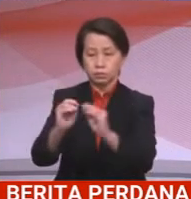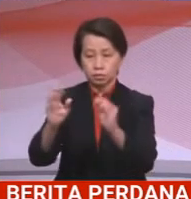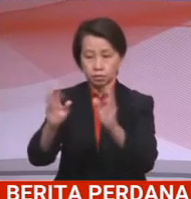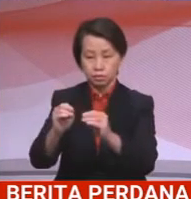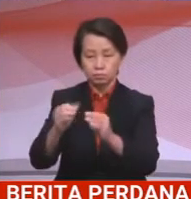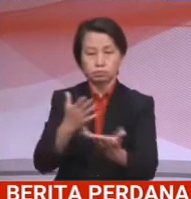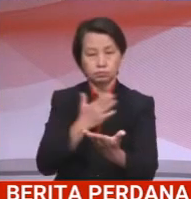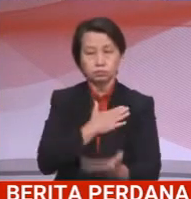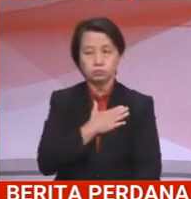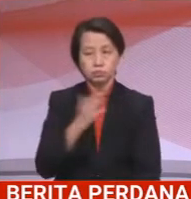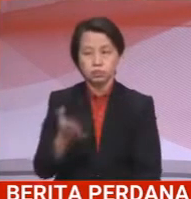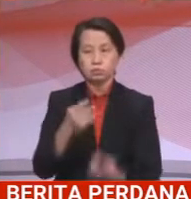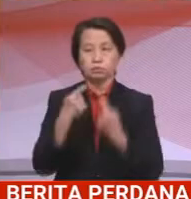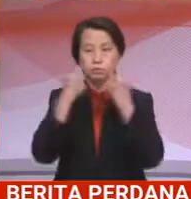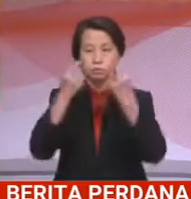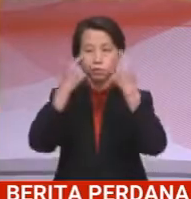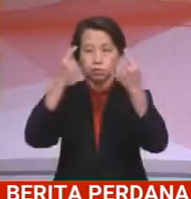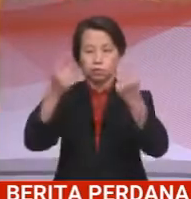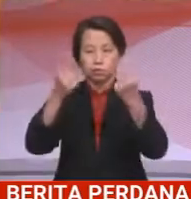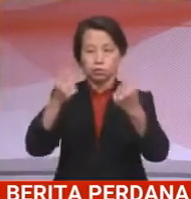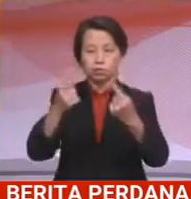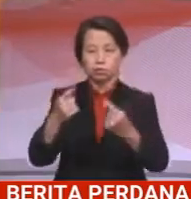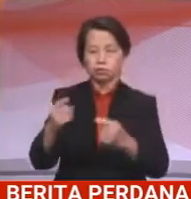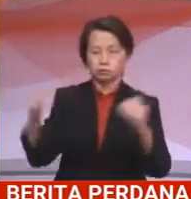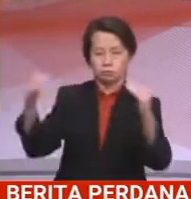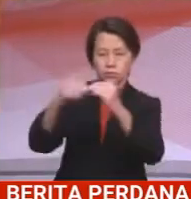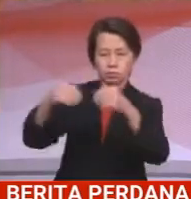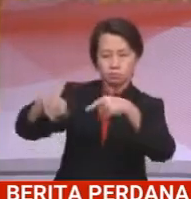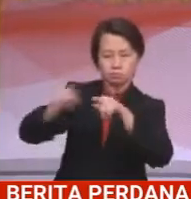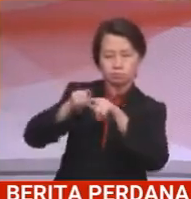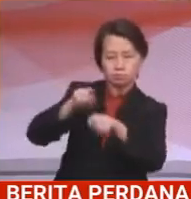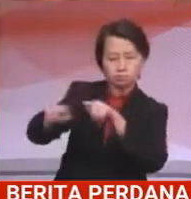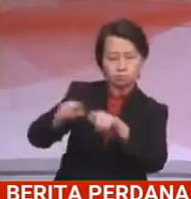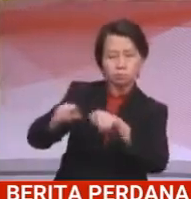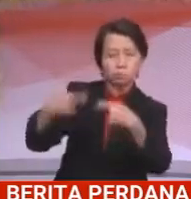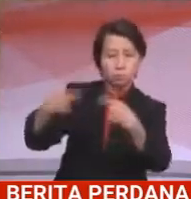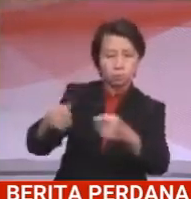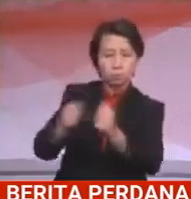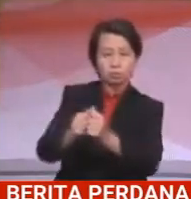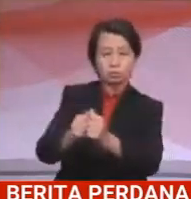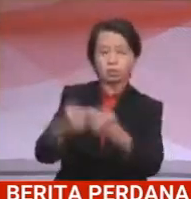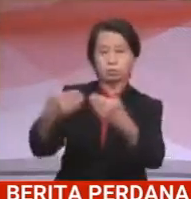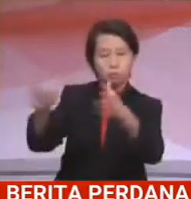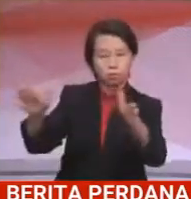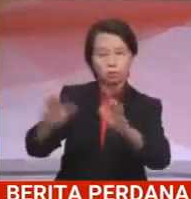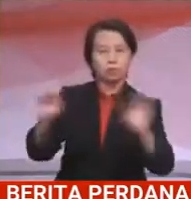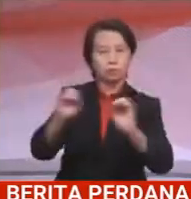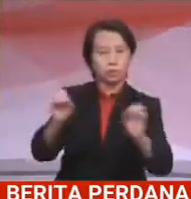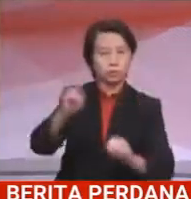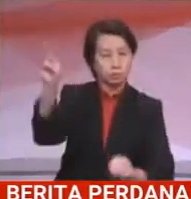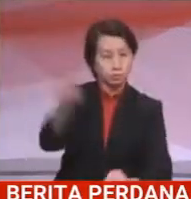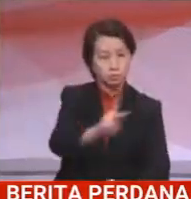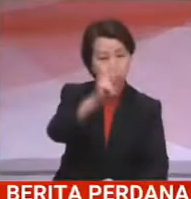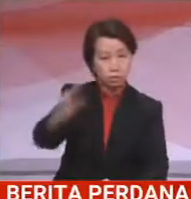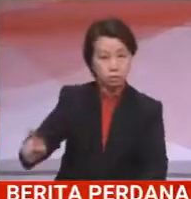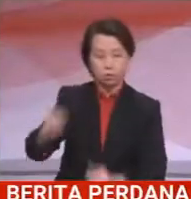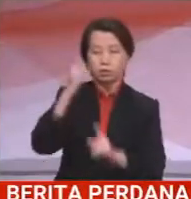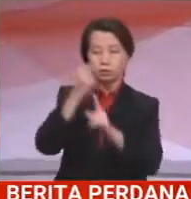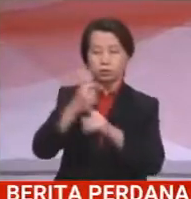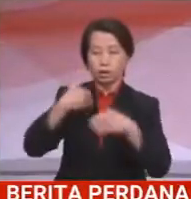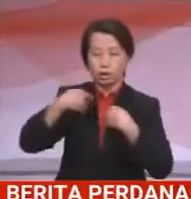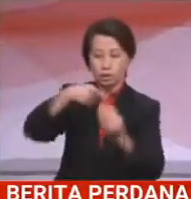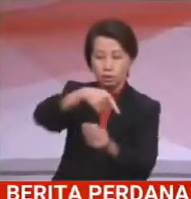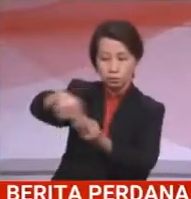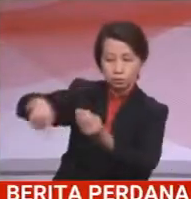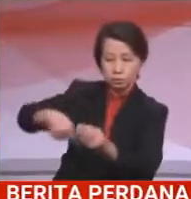juga komited untuk menjayakan pasaran yang lebih adil, terbuka serta tiada diskriminasi. Ia bertujuan mewujudkan